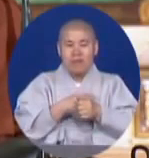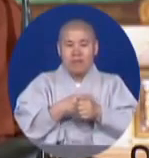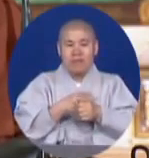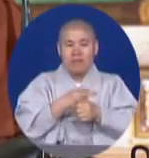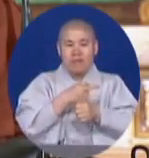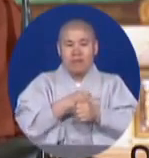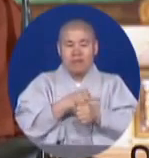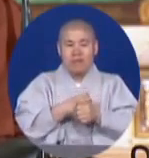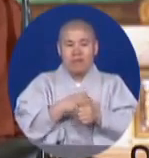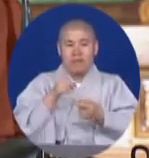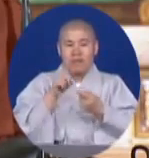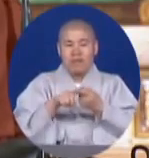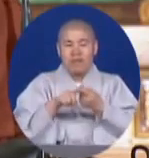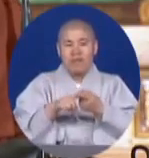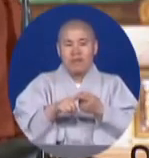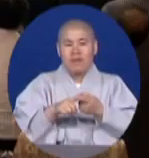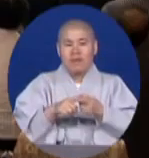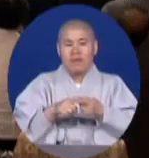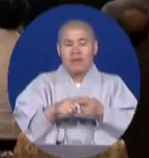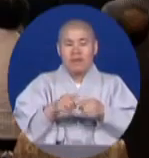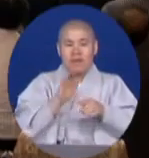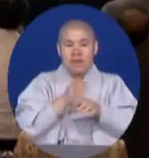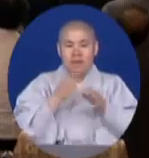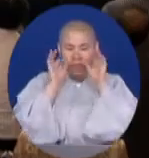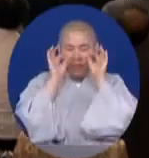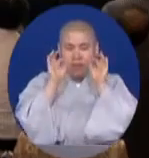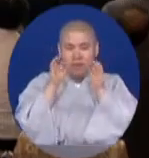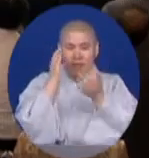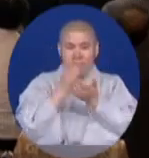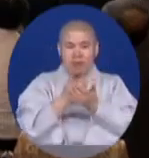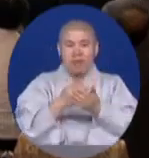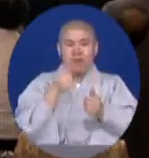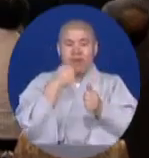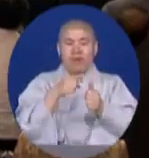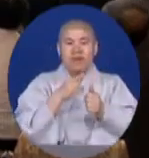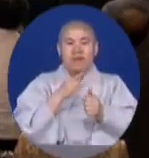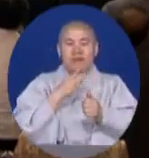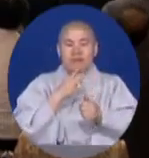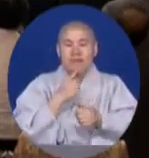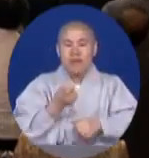선지식의 가르침을 익혀야 그게 올바른 구도의 자세입니다.